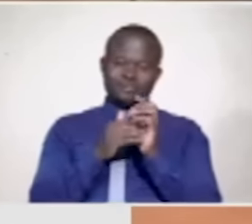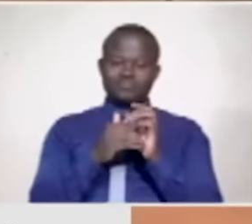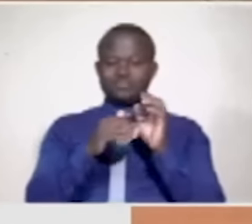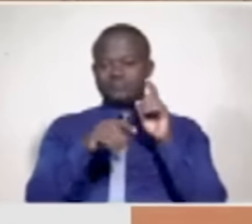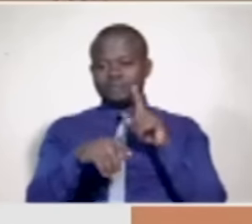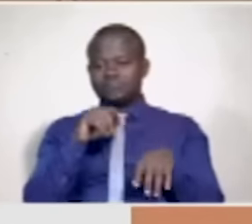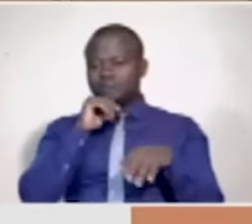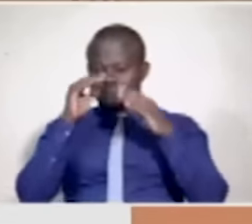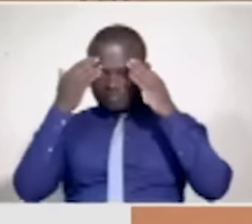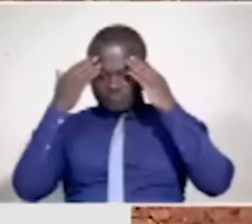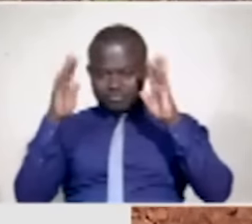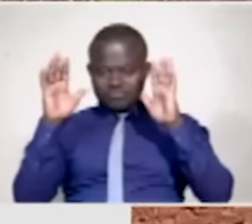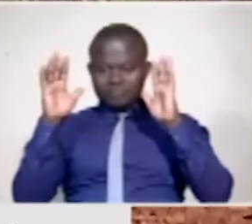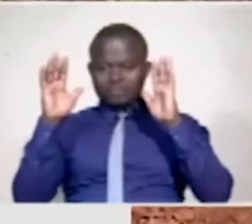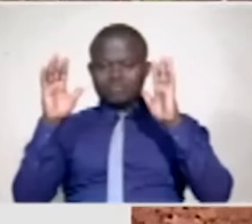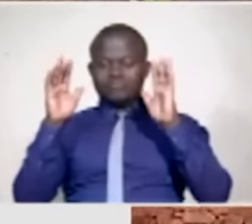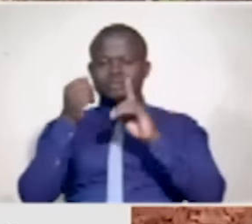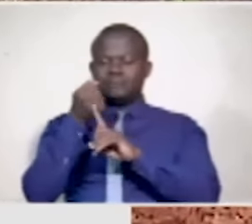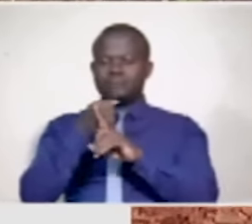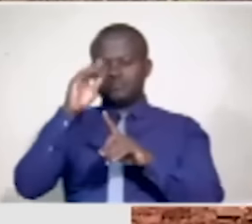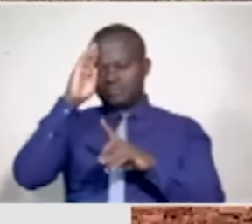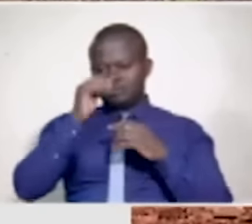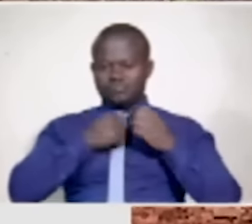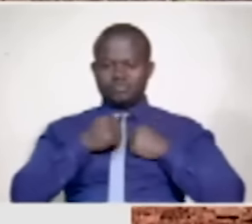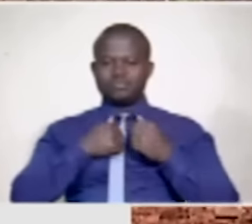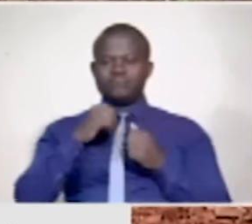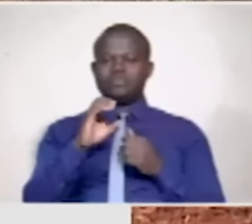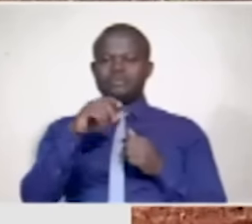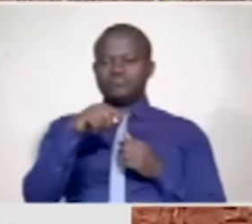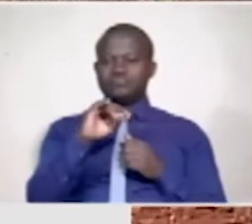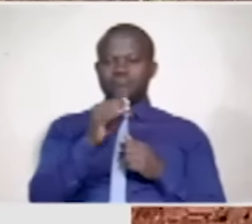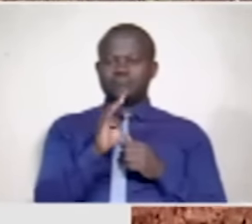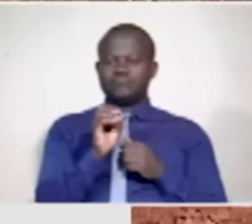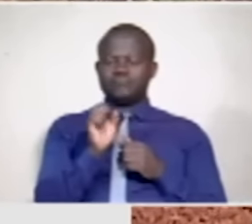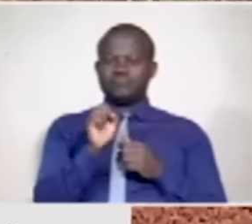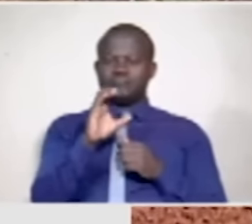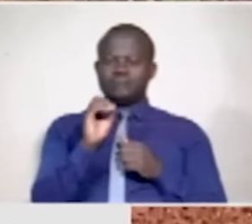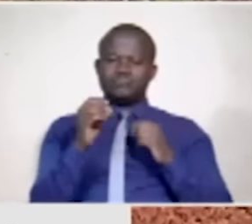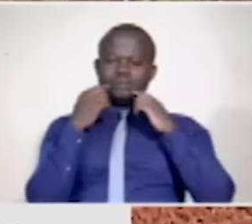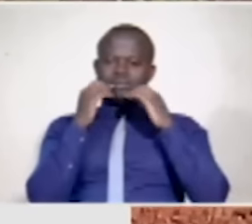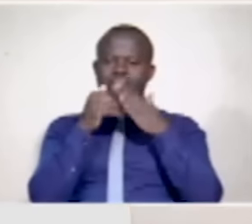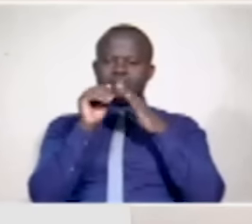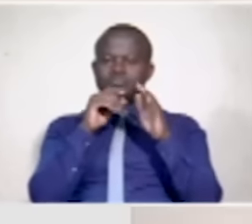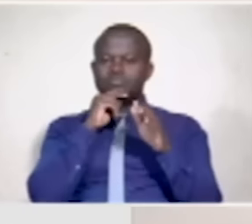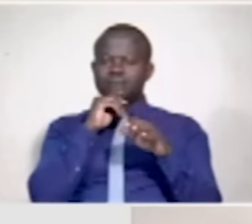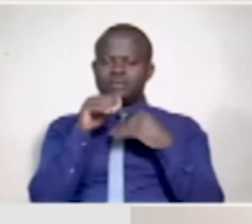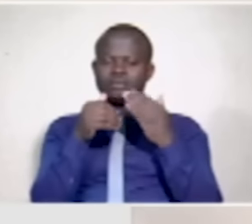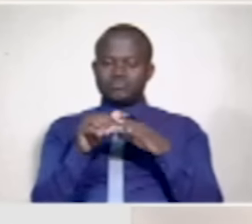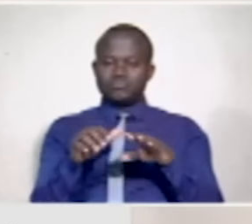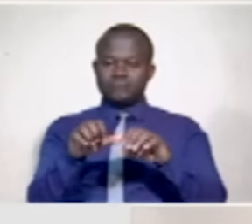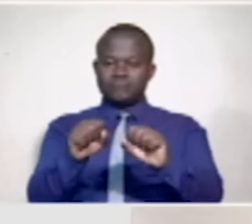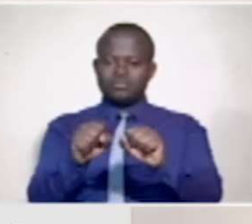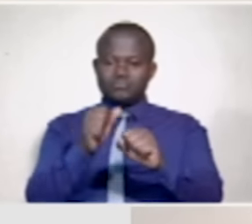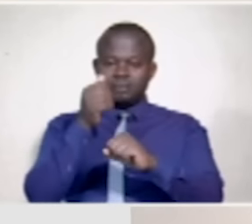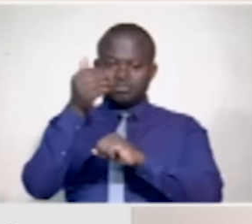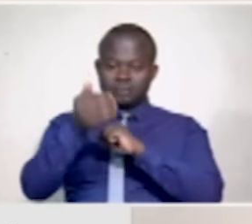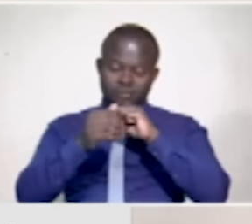abamwishe ntibamenyekanye. Umuvugizi wa Polisi y'u Rwanda CP John Bosco Kabera avuga ko uyu mugabo yatawe muri yombi nyuma